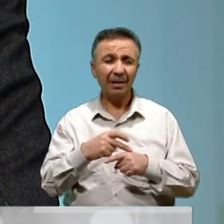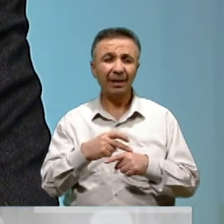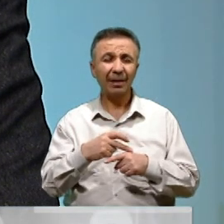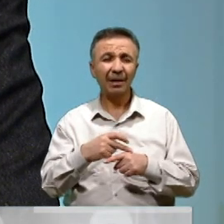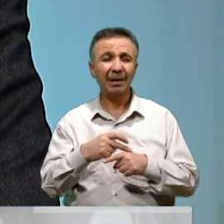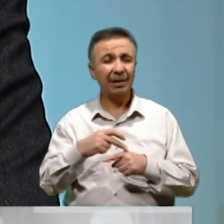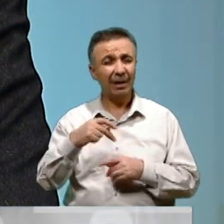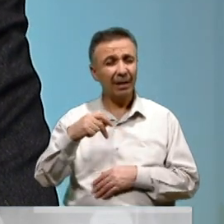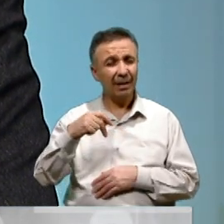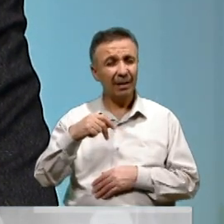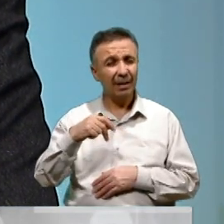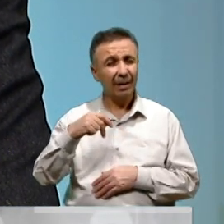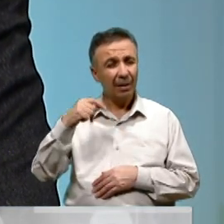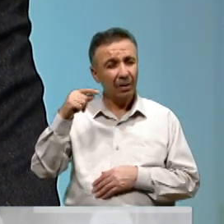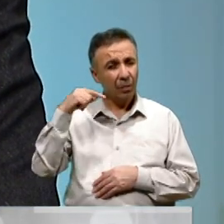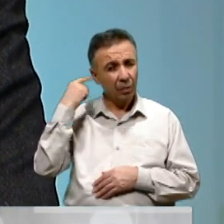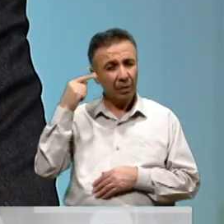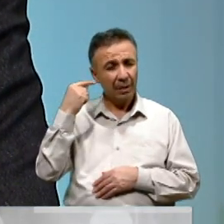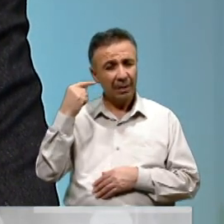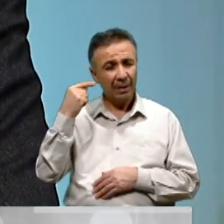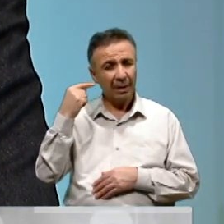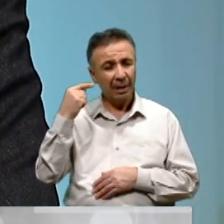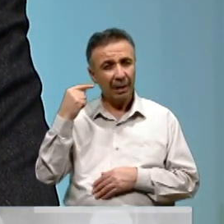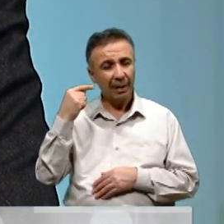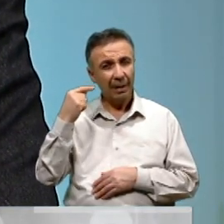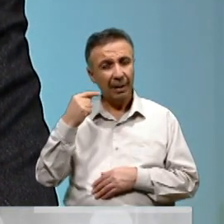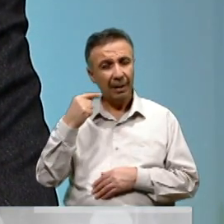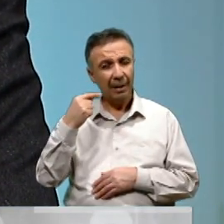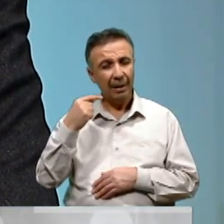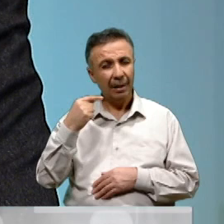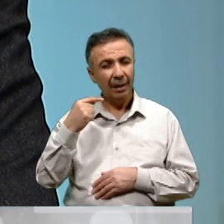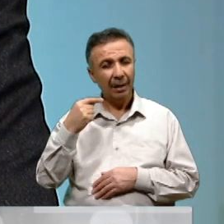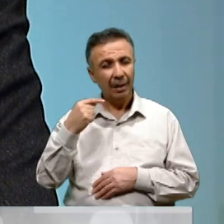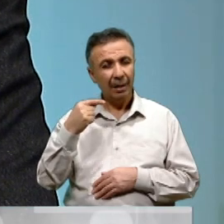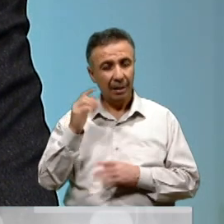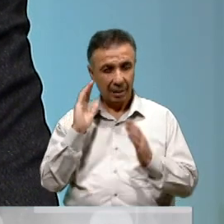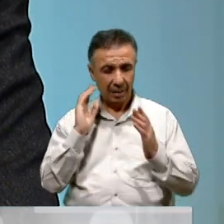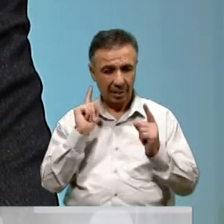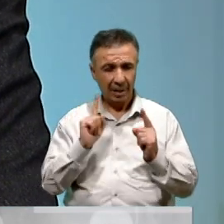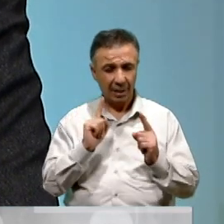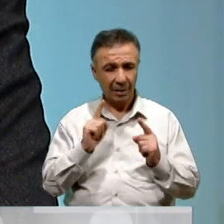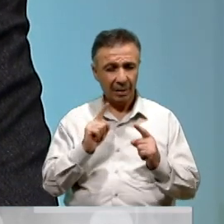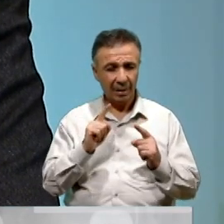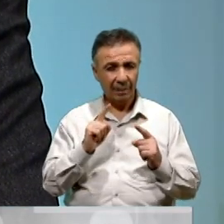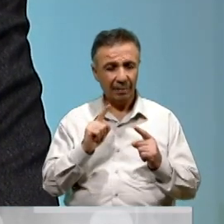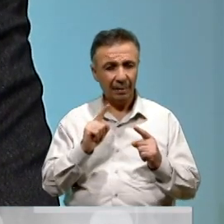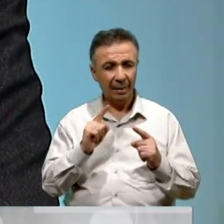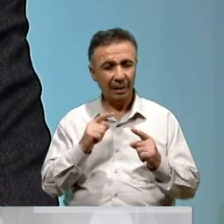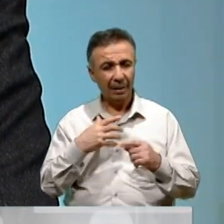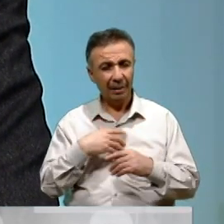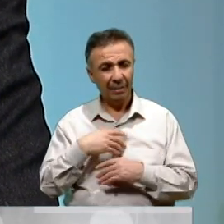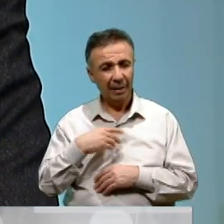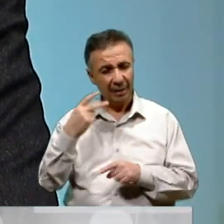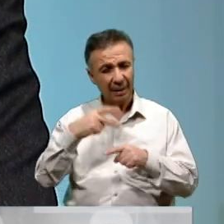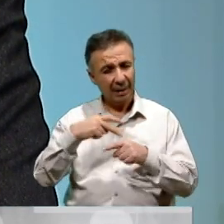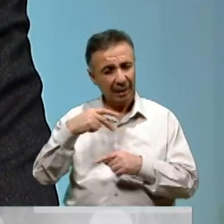ibra edecek, düşürecek. Yani karşı tarafa kendi niyetinde zekat niyetini ortaya